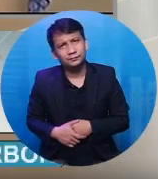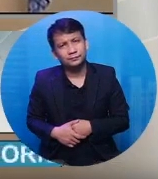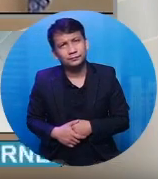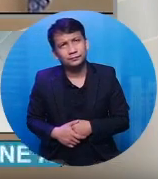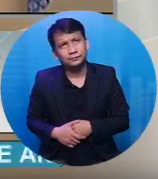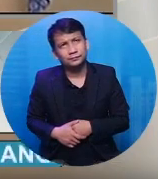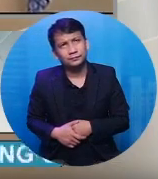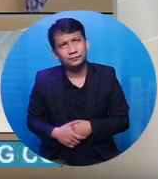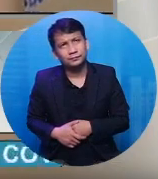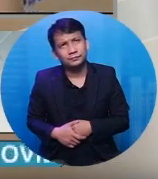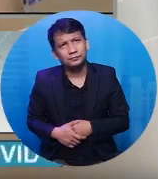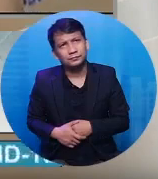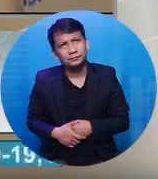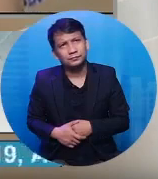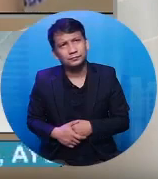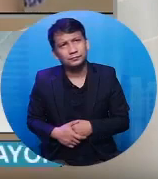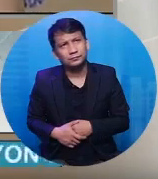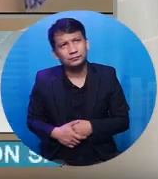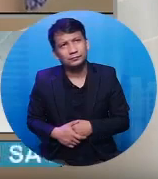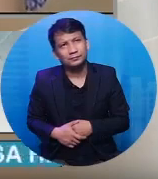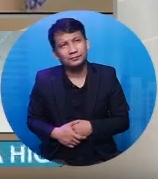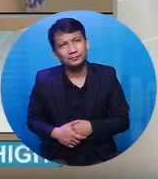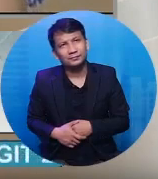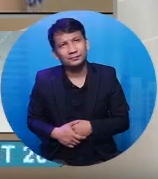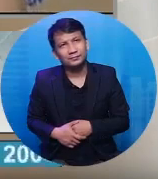Ah, naka-cellphone? Oh, sige ma'am, balik nyo.